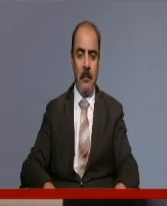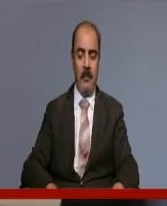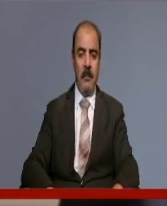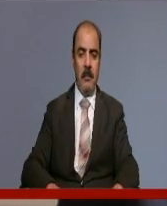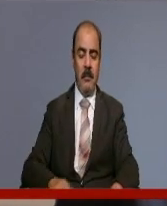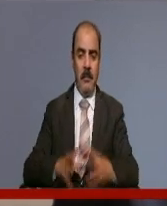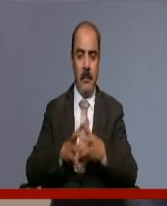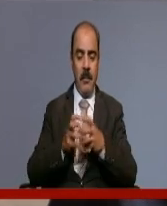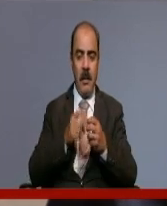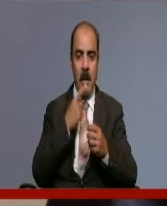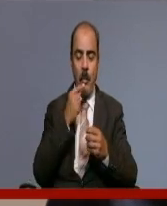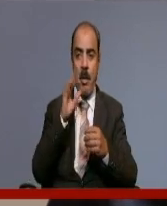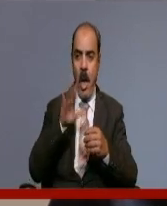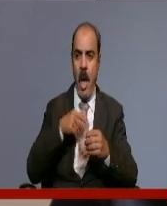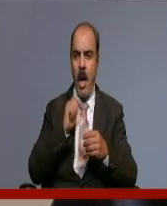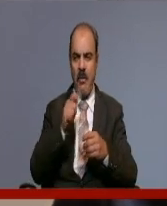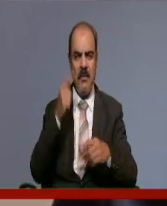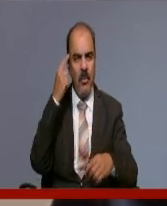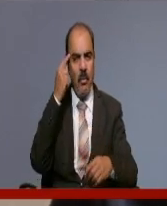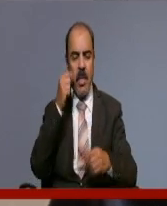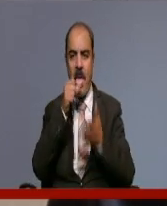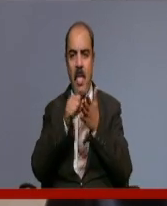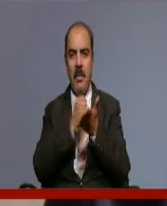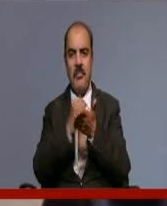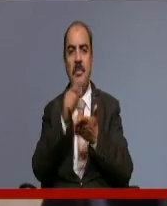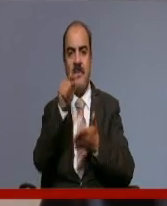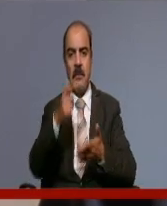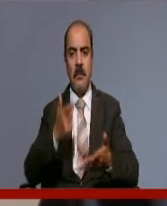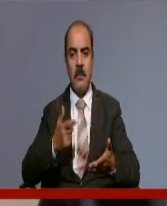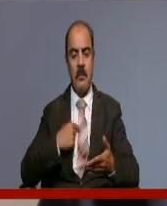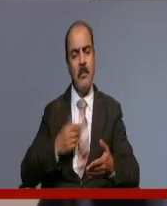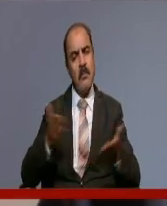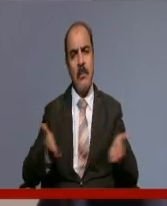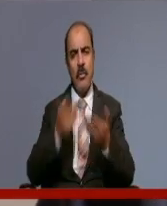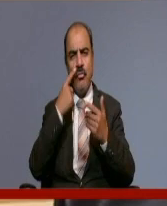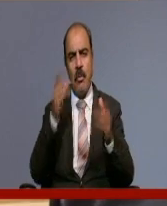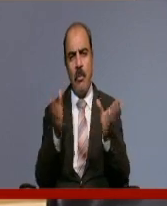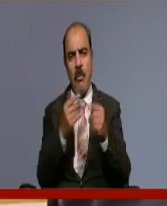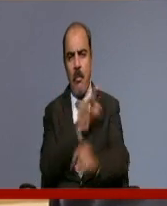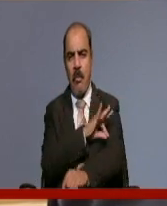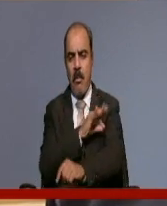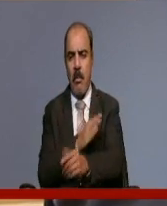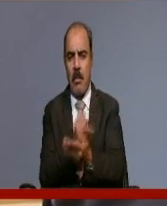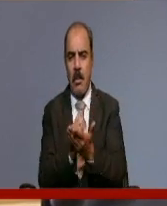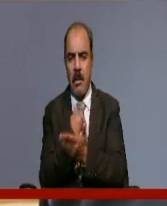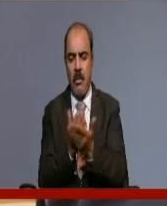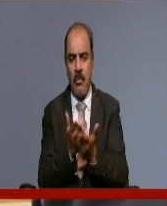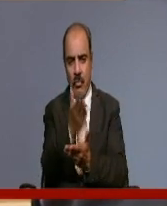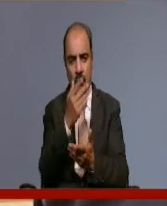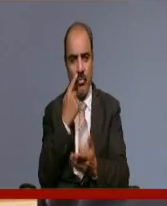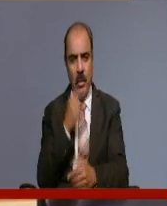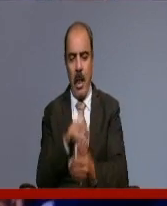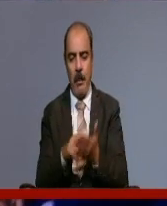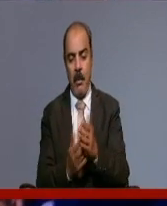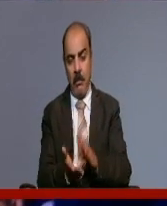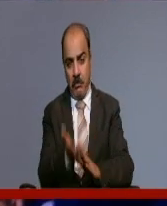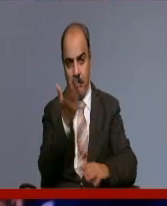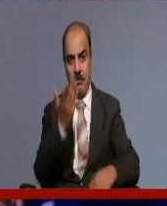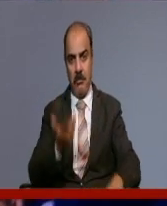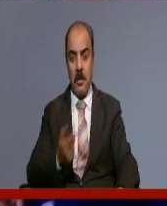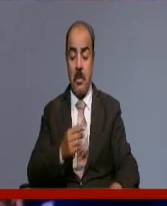الجماعه كانوا بيقولوا فيه هنا محو اميه قلت والله وانا فات من على المدرسه قلت طب ما انا اخش